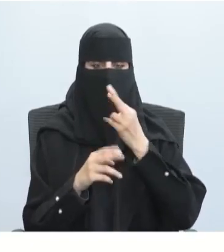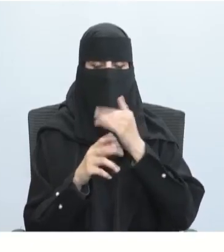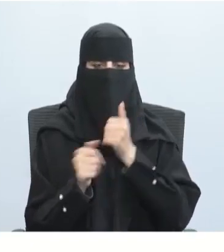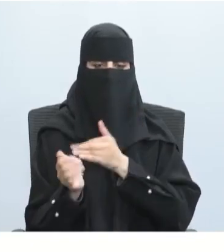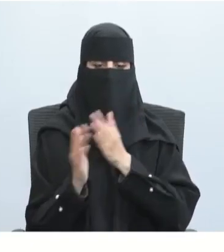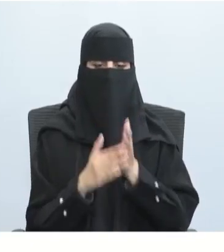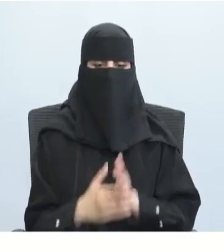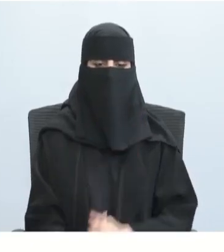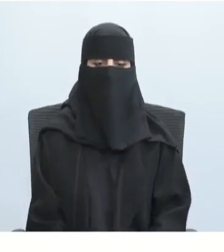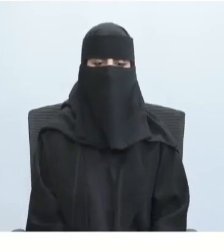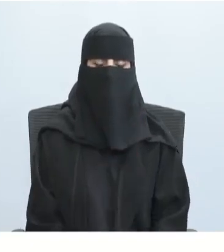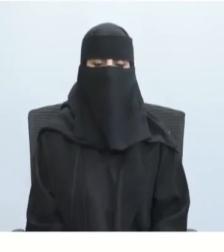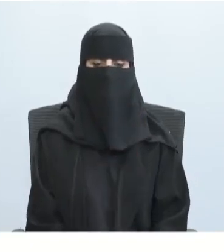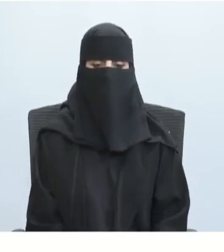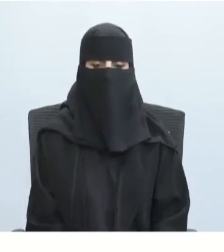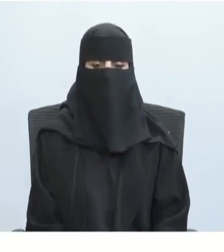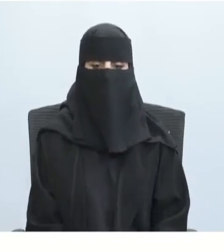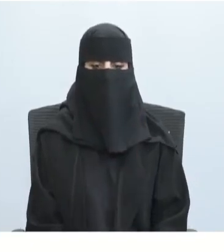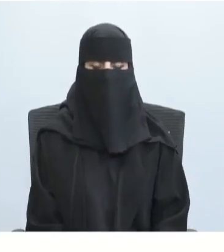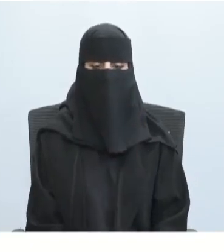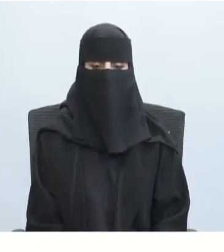الاجابه الف هي الاجابه